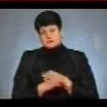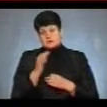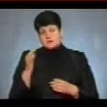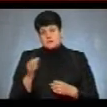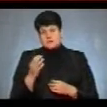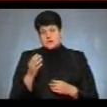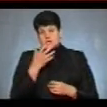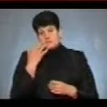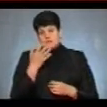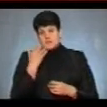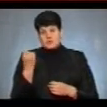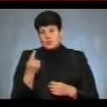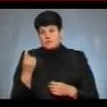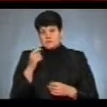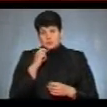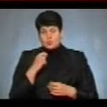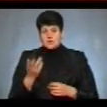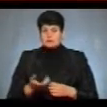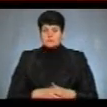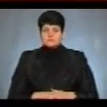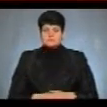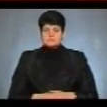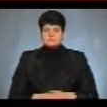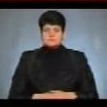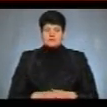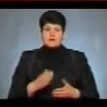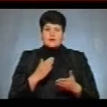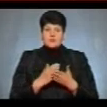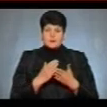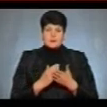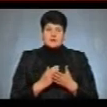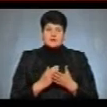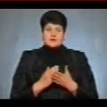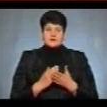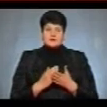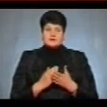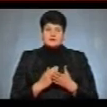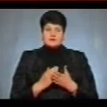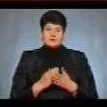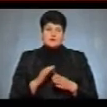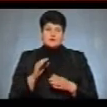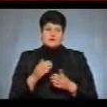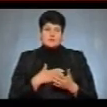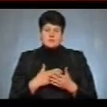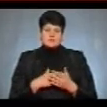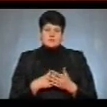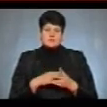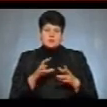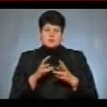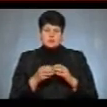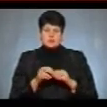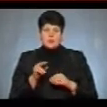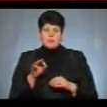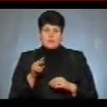і південні області України. Маємо звіт громадянської мережі «Опора» щодо результатів спостереження за